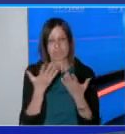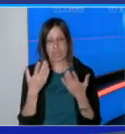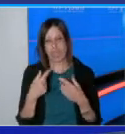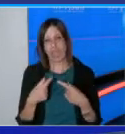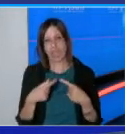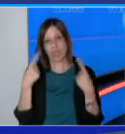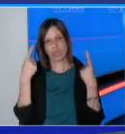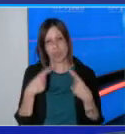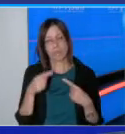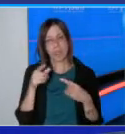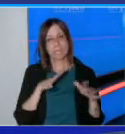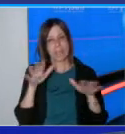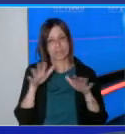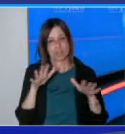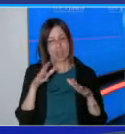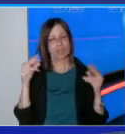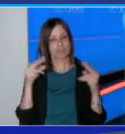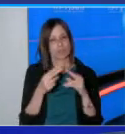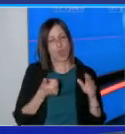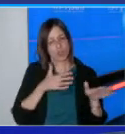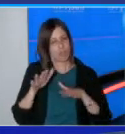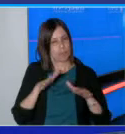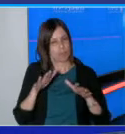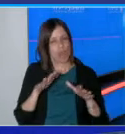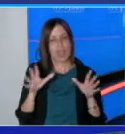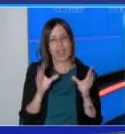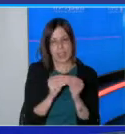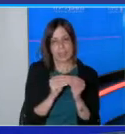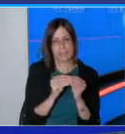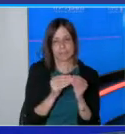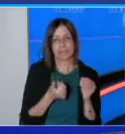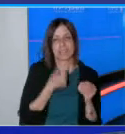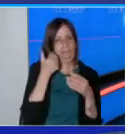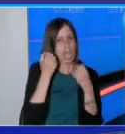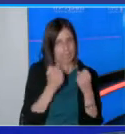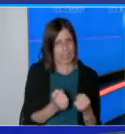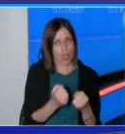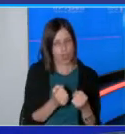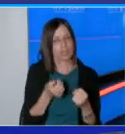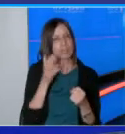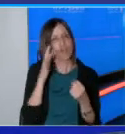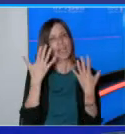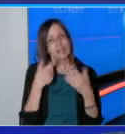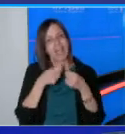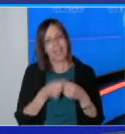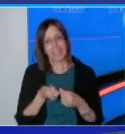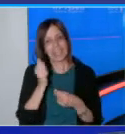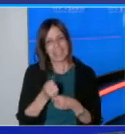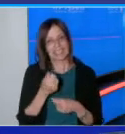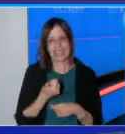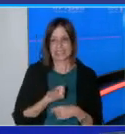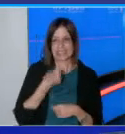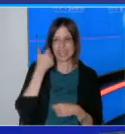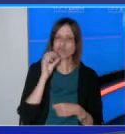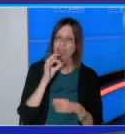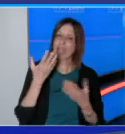היום בממשלה, התכנסו ראש הממשלה עם שר הביטחון ועוד כמה חברי כנסת ושרים